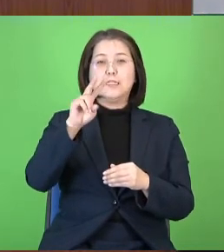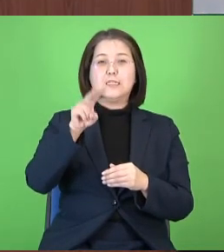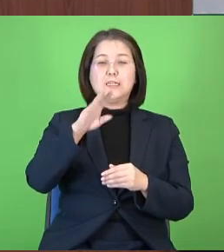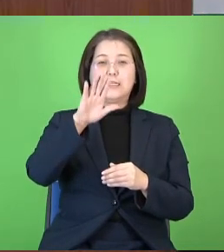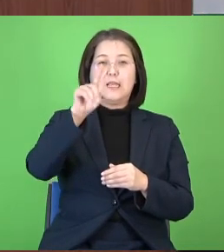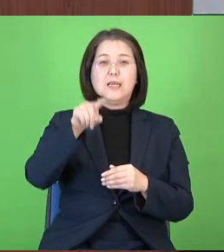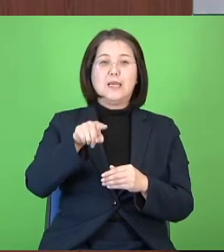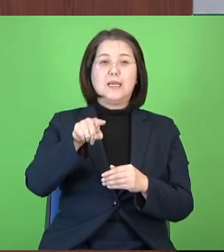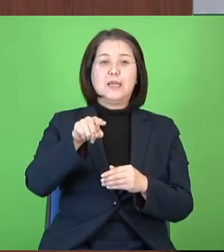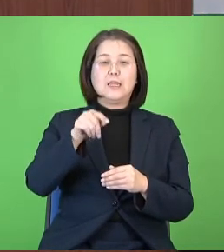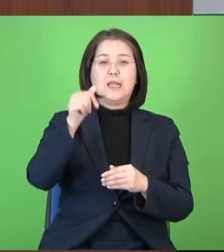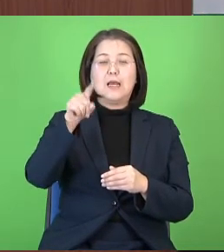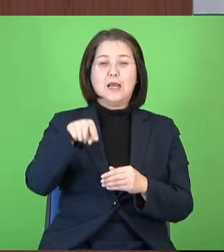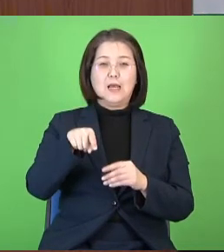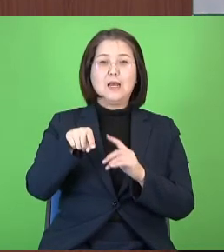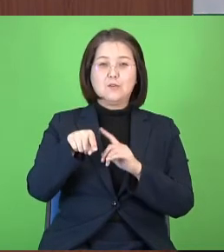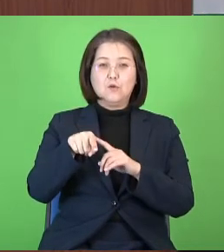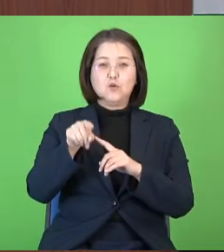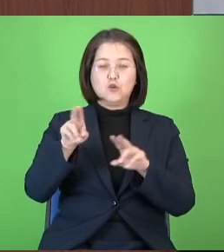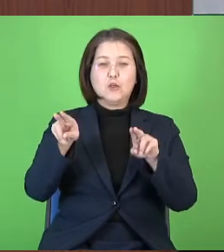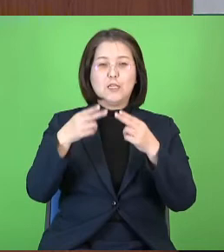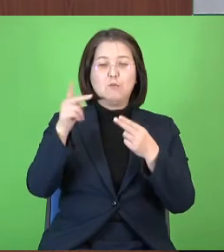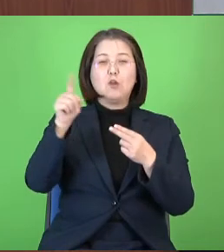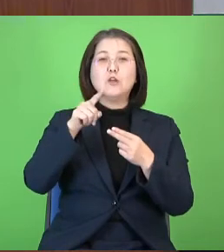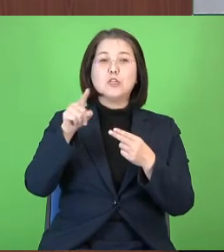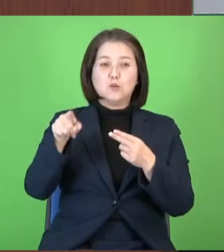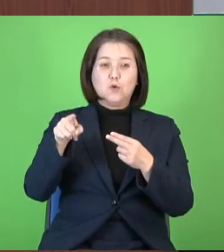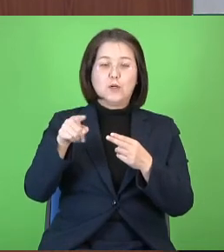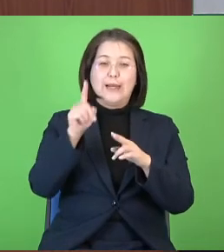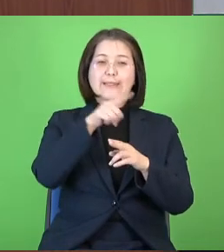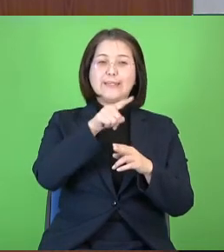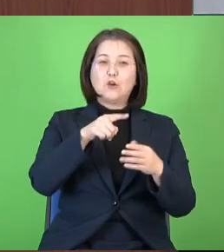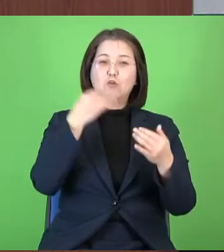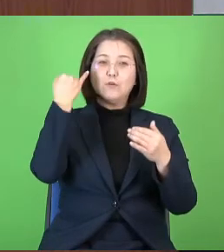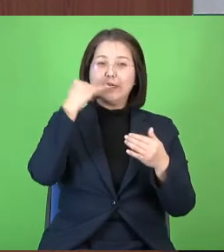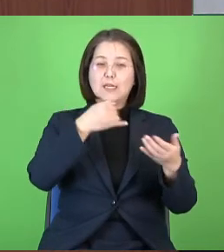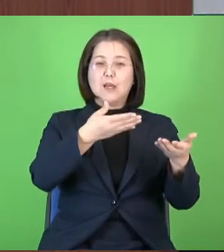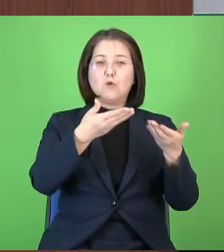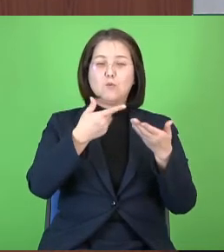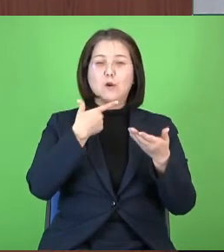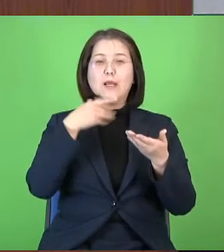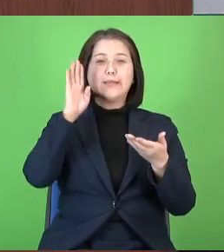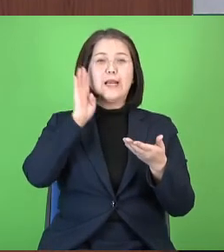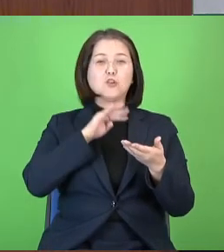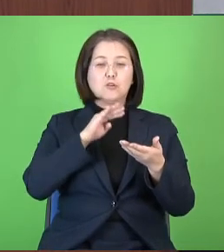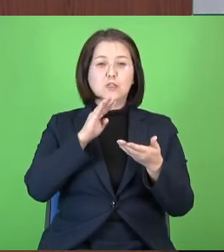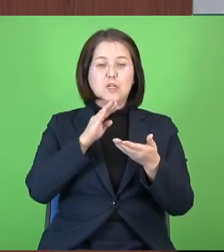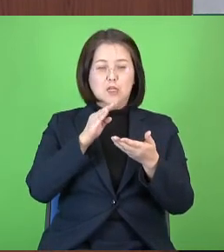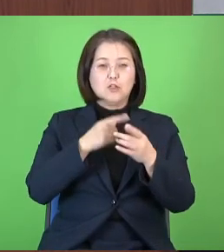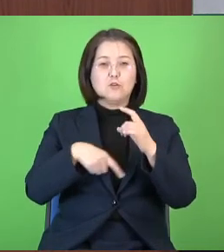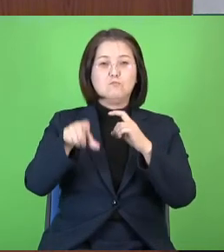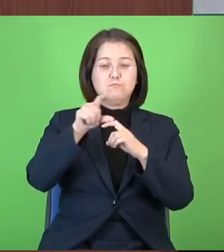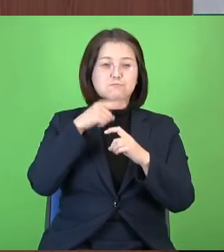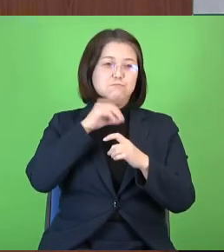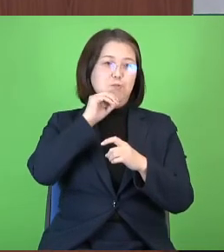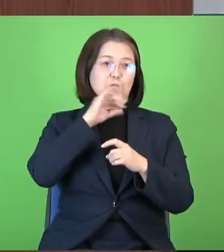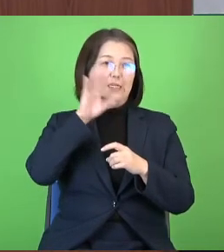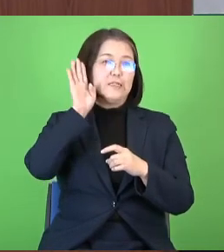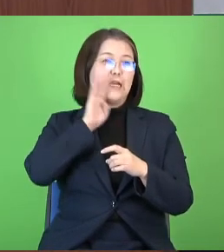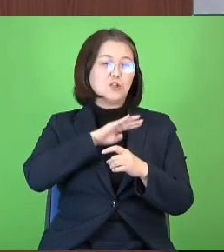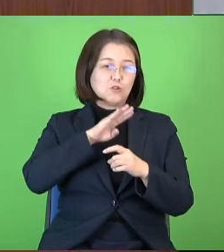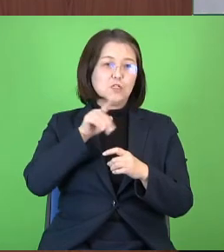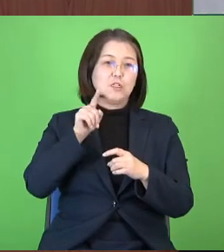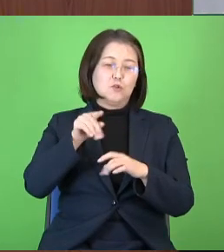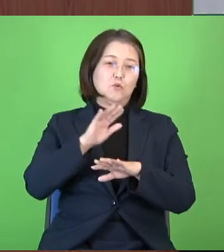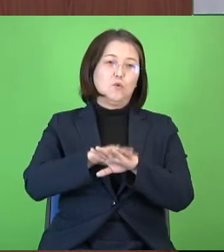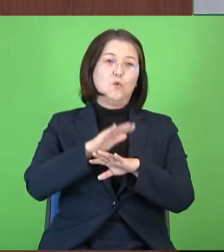いったことがこれはあの専門家そういう走りてティングの専門家のうポット3件が出